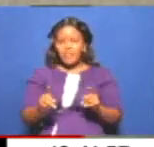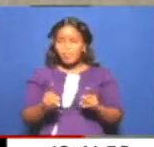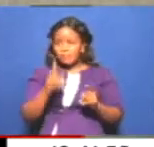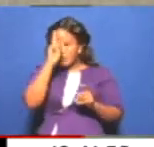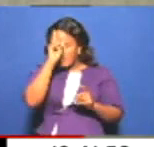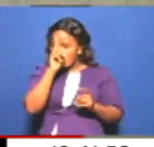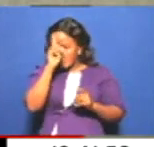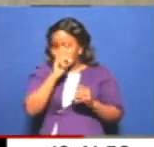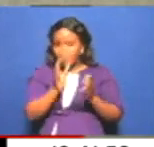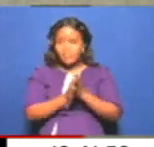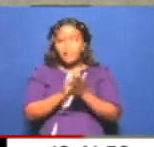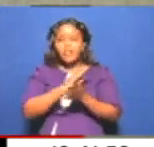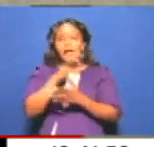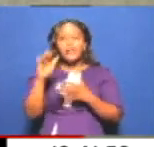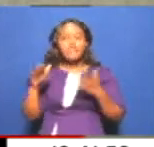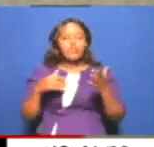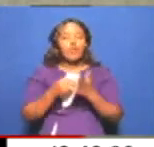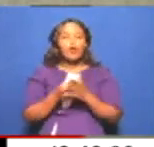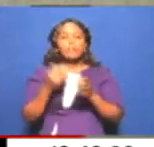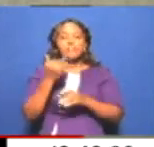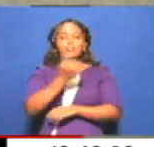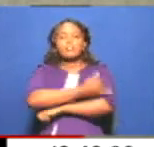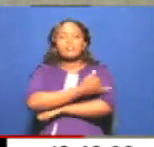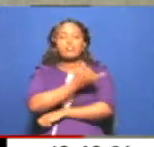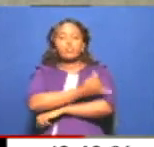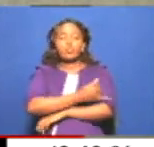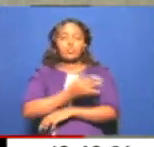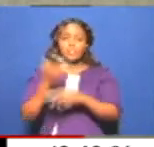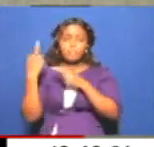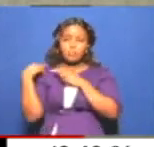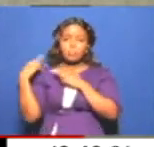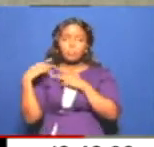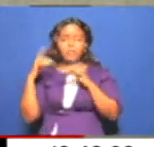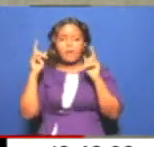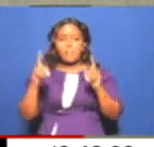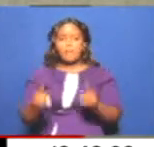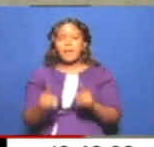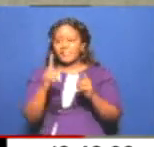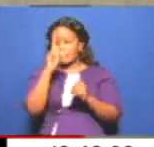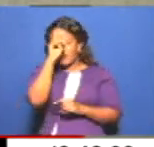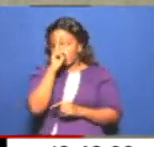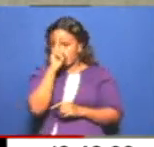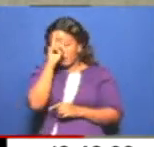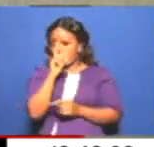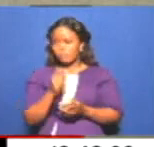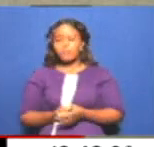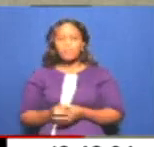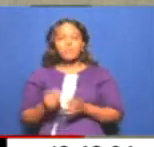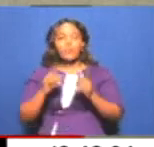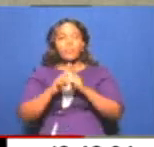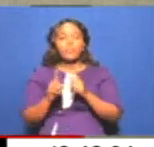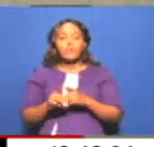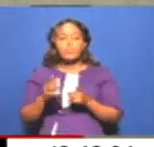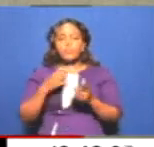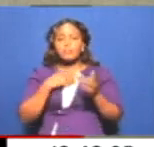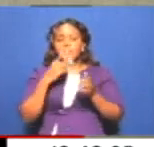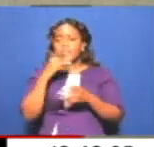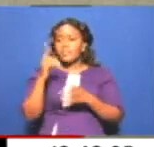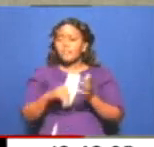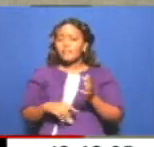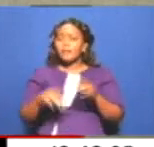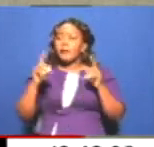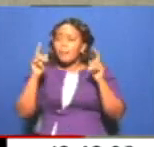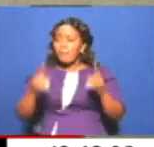ambazo zinahusiana na easy elections nitakana wasimame imara. Na hiyo ni kwanza, vile nimesema, wapatiane examples. Kama saa